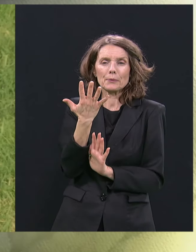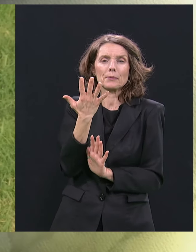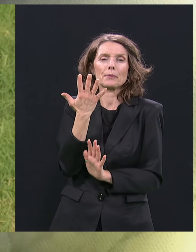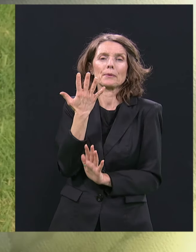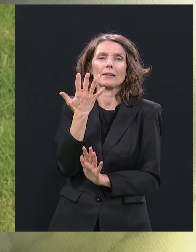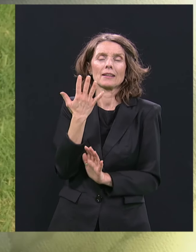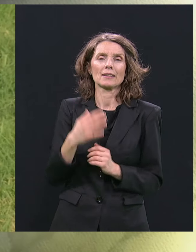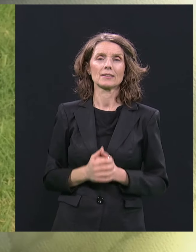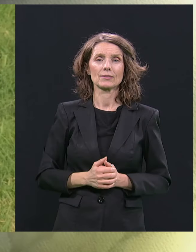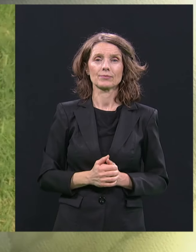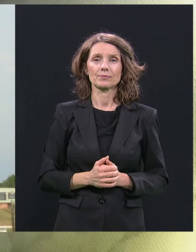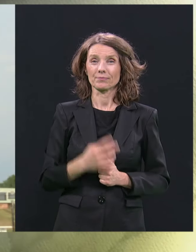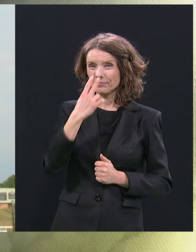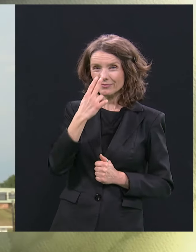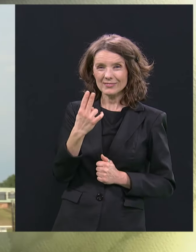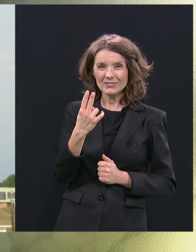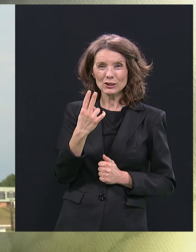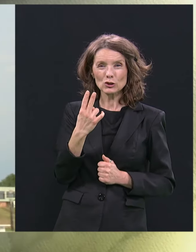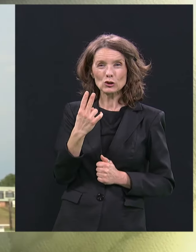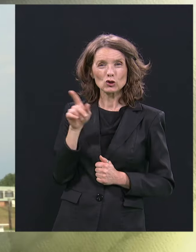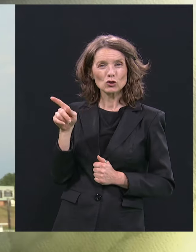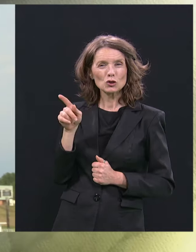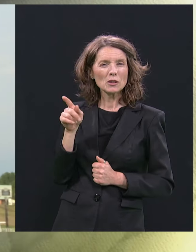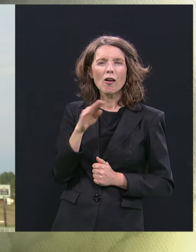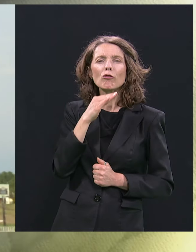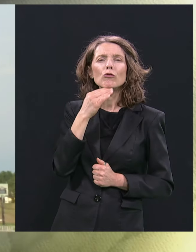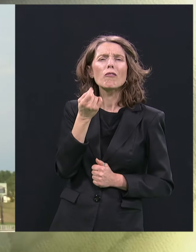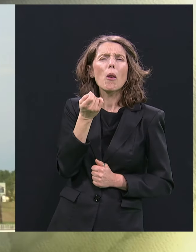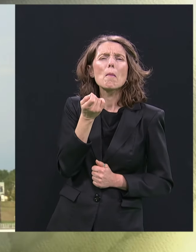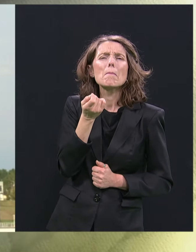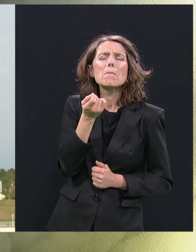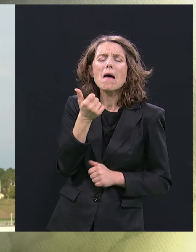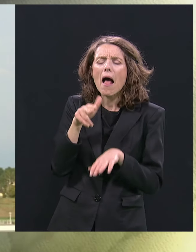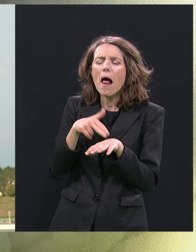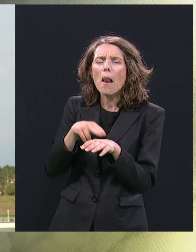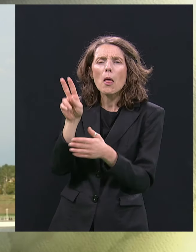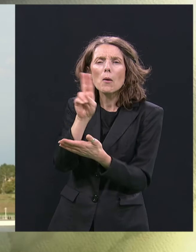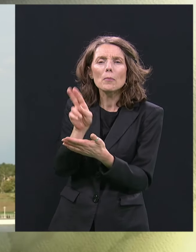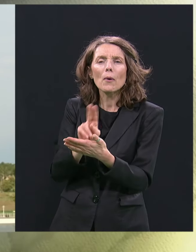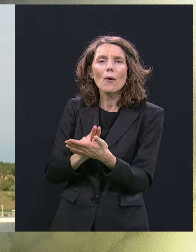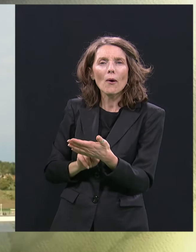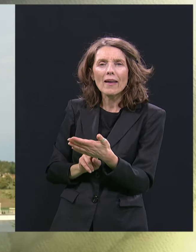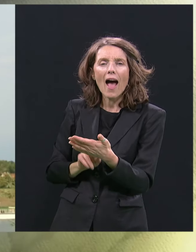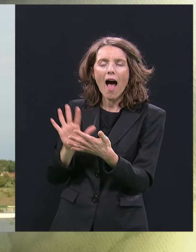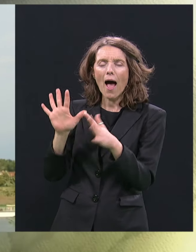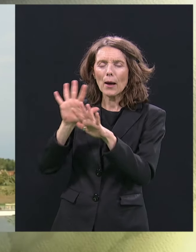na drvetu. Jer vidiš koliko treba malo stvarno, mala količina boje, a ovo da se ostalo i ne